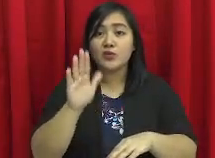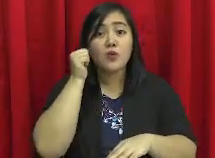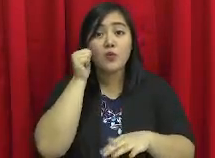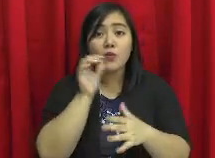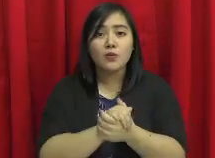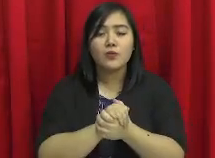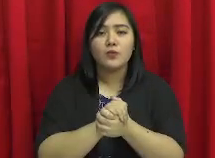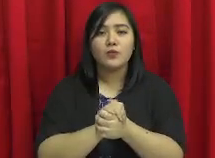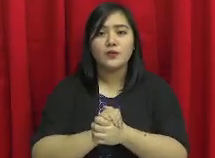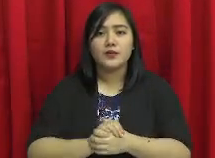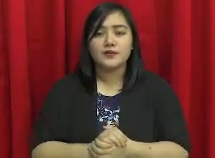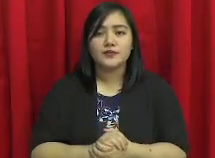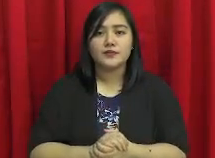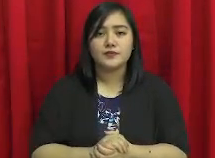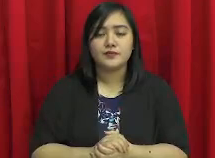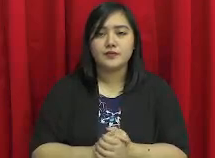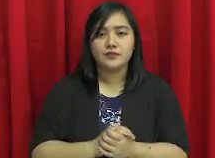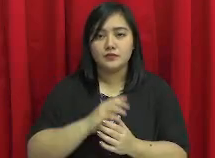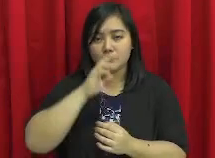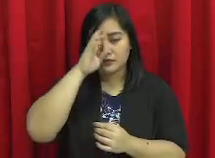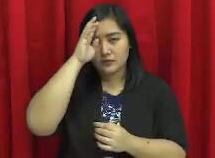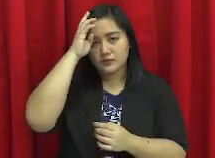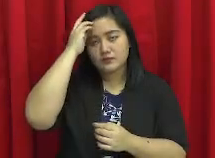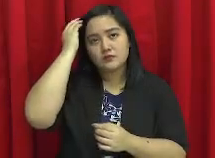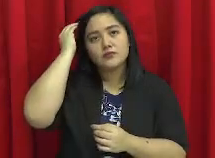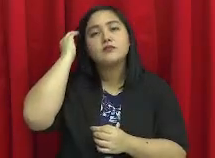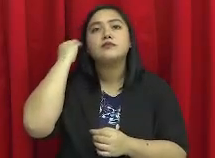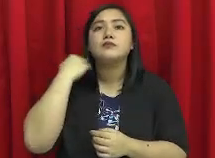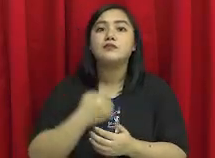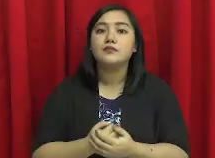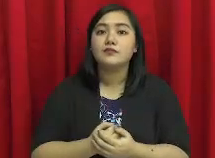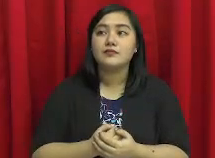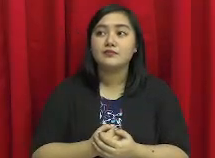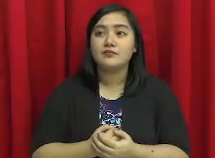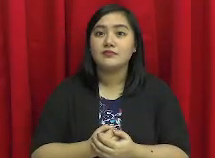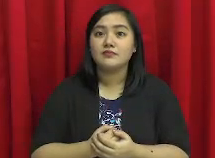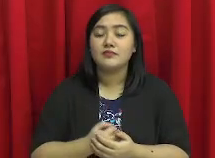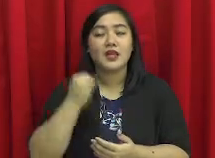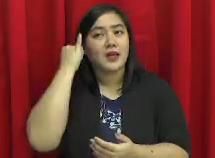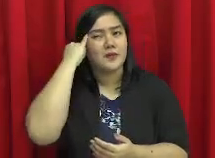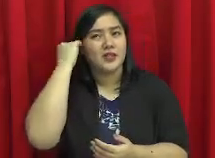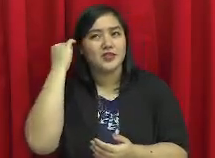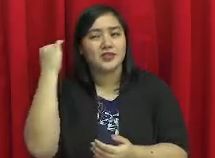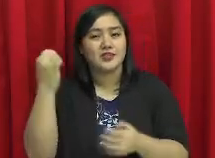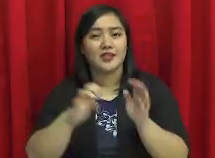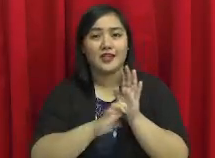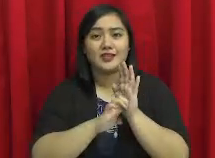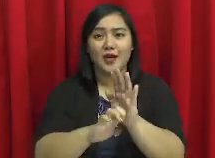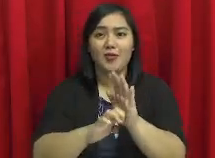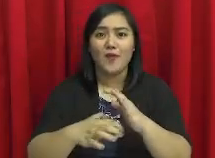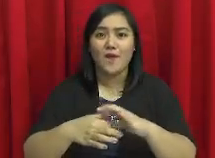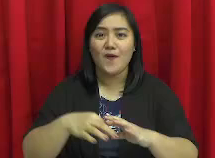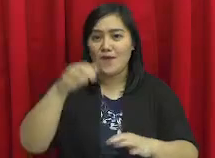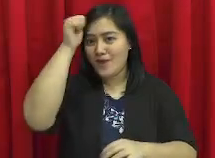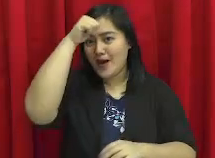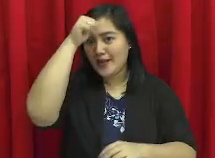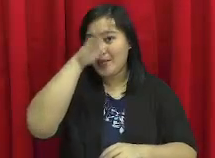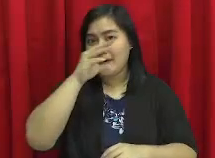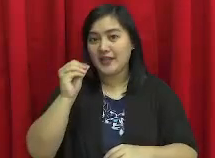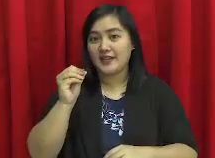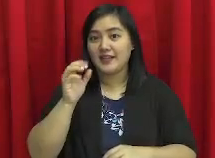pwede. Tulad na lang ng ganito, akalain yun, na-tempt, tapos binigyan lang ng ganun, ah, pwede na to. Bakit? Ang bilis eh. Oh, ang bilis eh. Wala mo lang sinabi